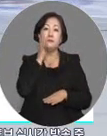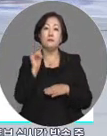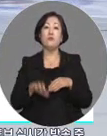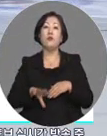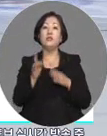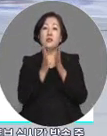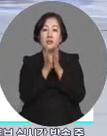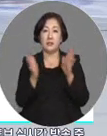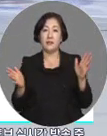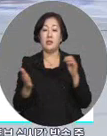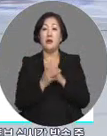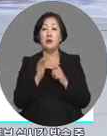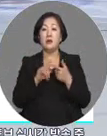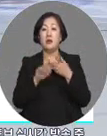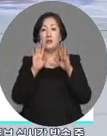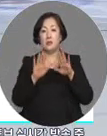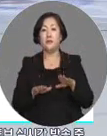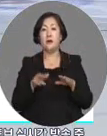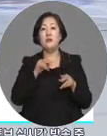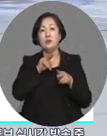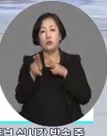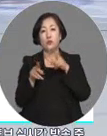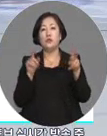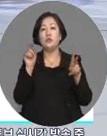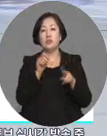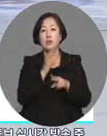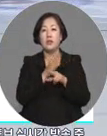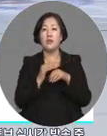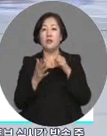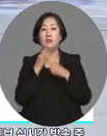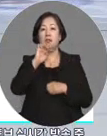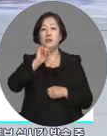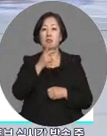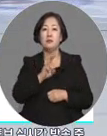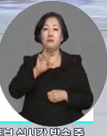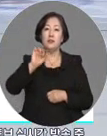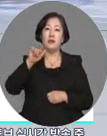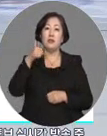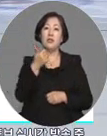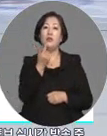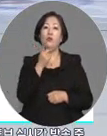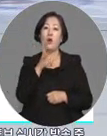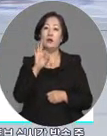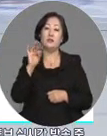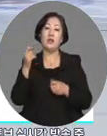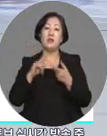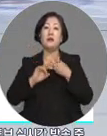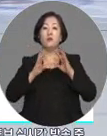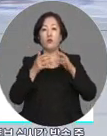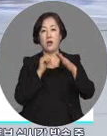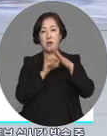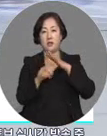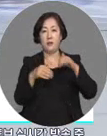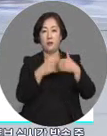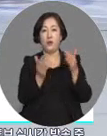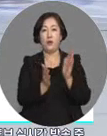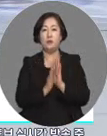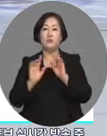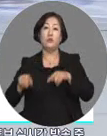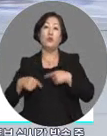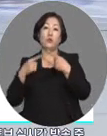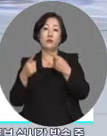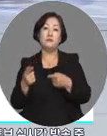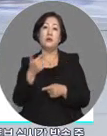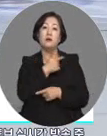먼저 시작한 이번 대회 쇼트트랙 경기에는 심석희와 황대현 등 국가대표들도 출전해 큰 관심을